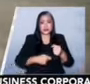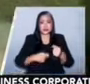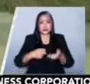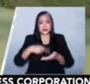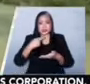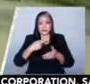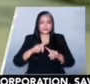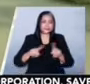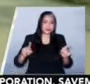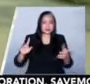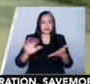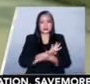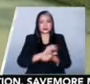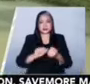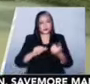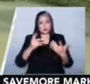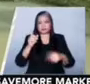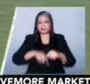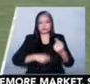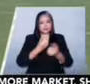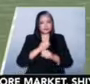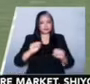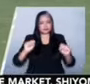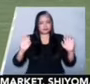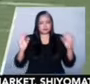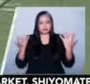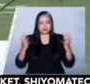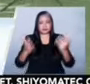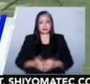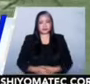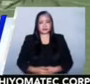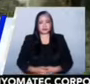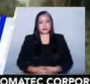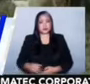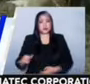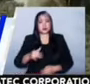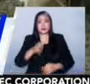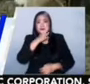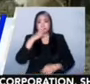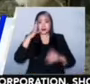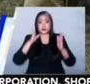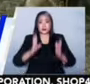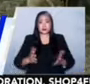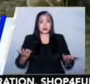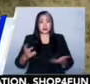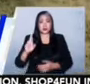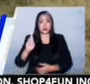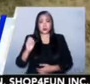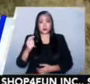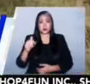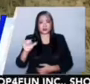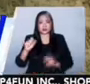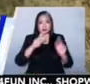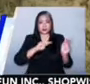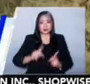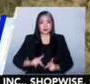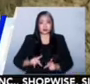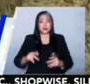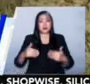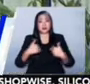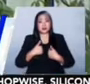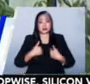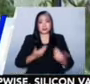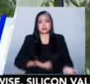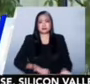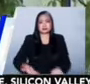masisim. Ganyan din ang problema ng mga magsasaka sa bayan ng Rojas. Pati mga alagang hayop dinala sa mas mataas sa lugar para